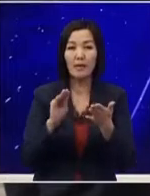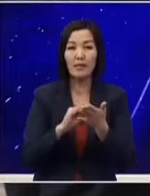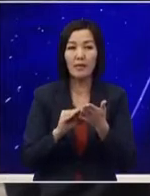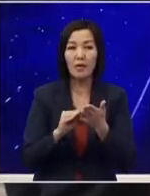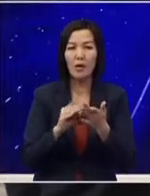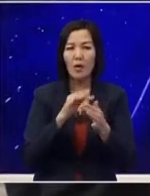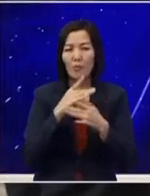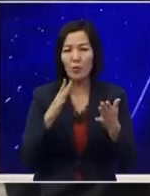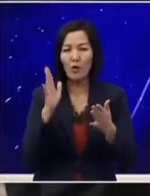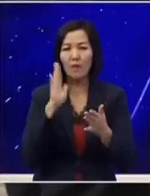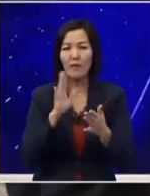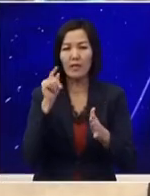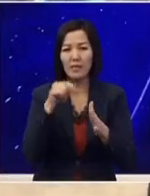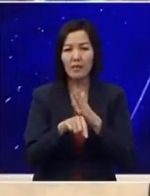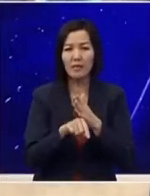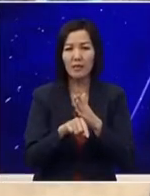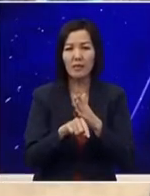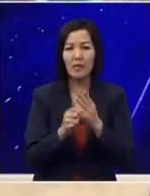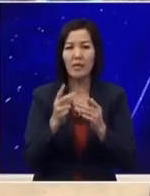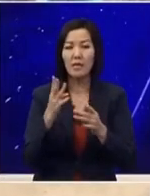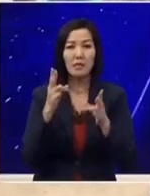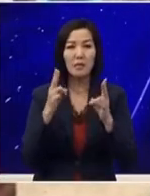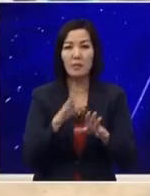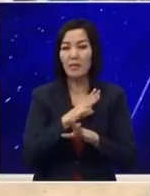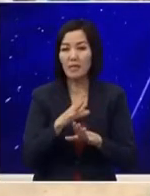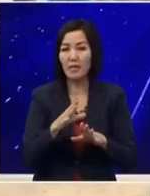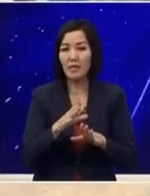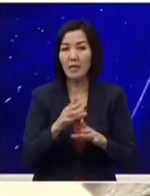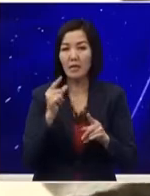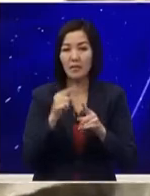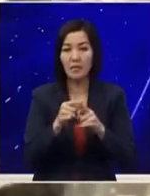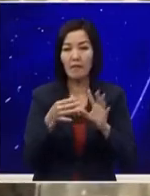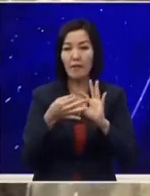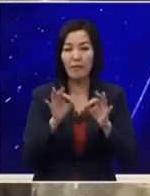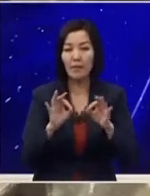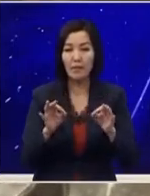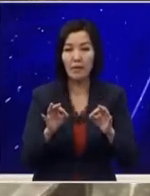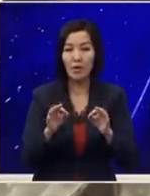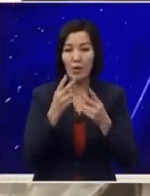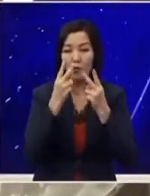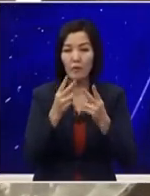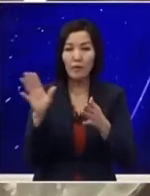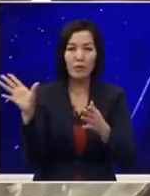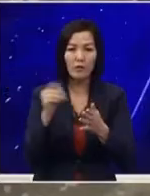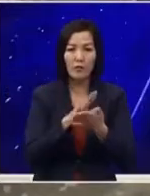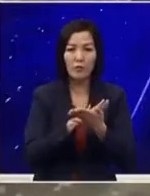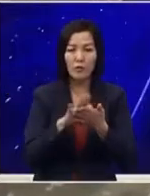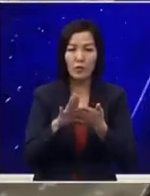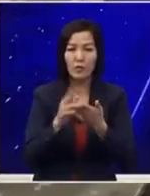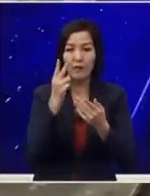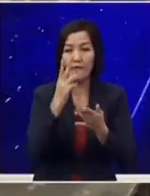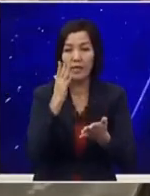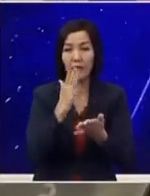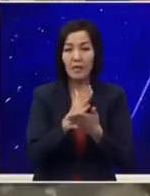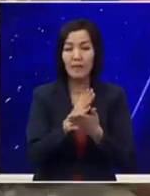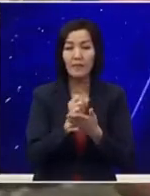пролежавшее, по их мнению, в реке несколько лет, не сильно пострадало от воздействия воды. Открыв страницы Корана, они увидели все еще четко различимые символы